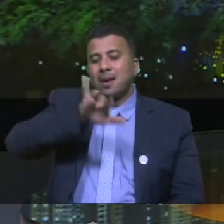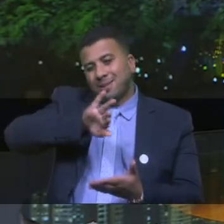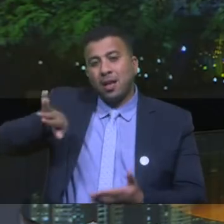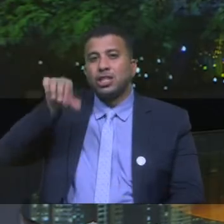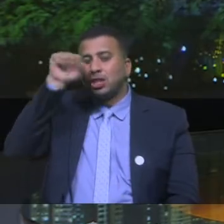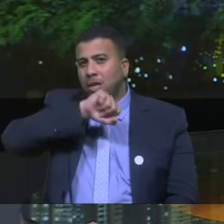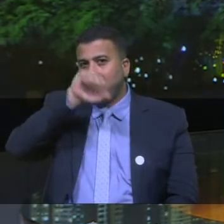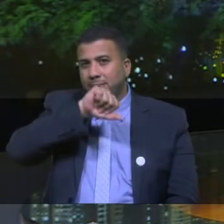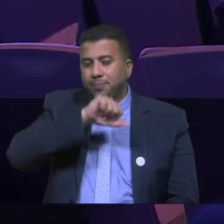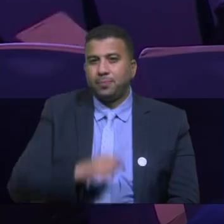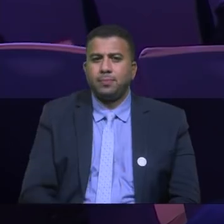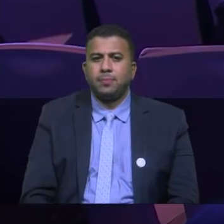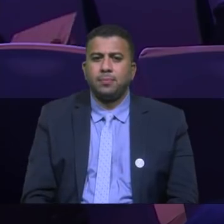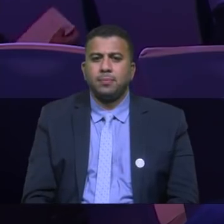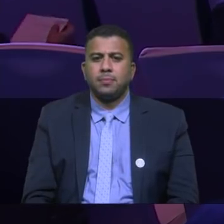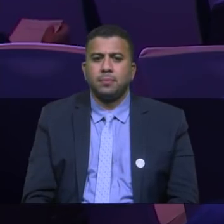بالشارقة.